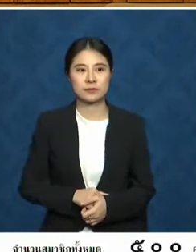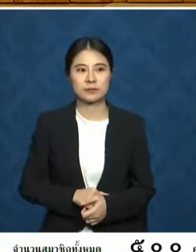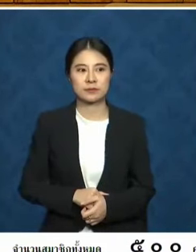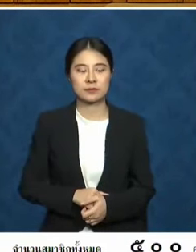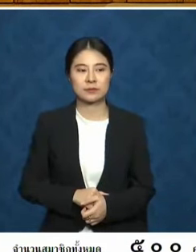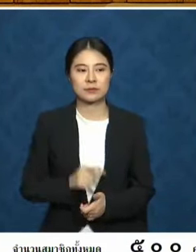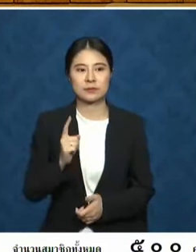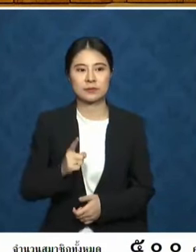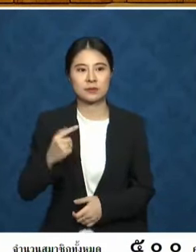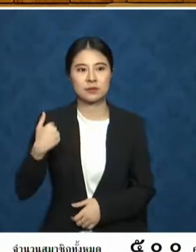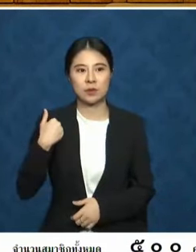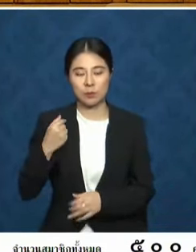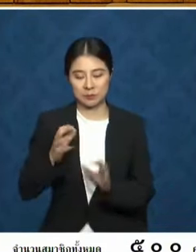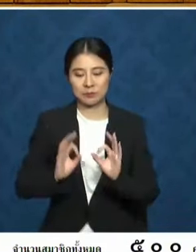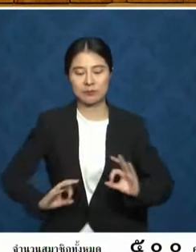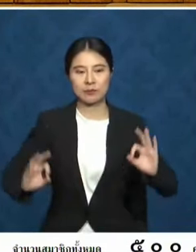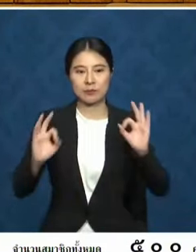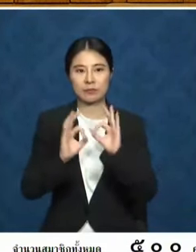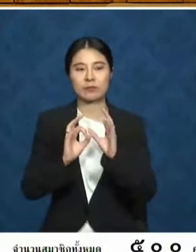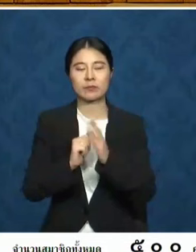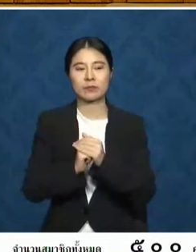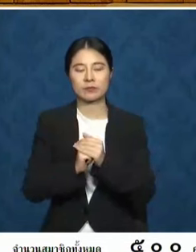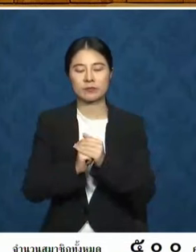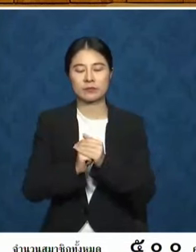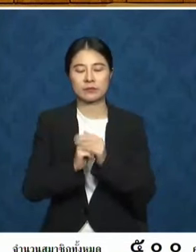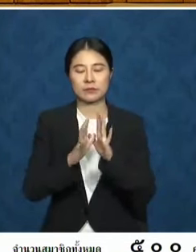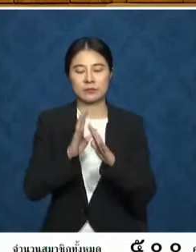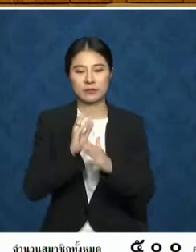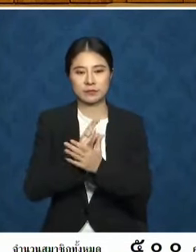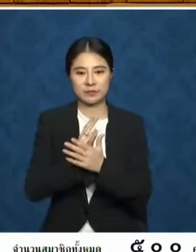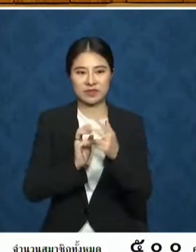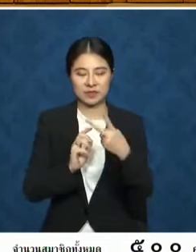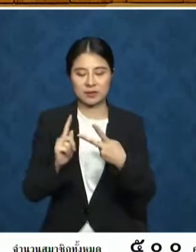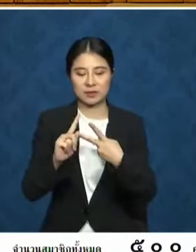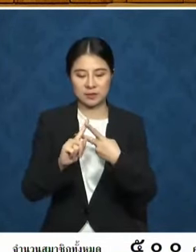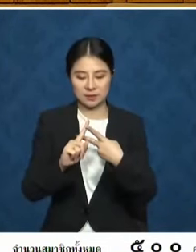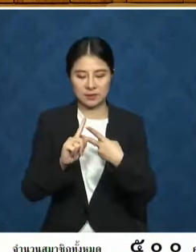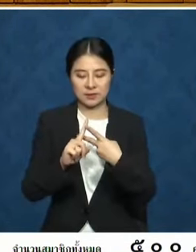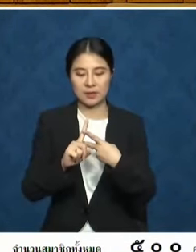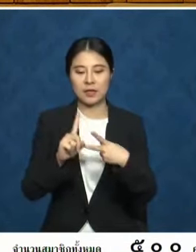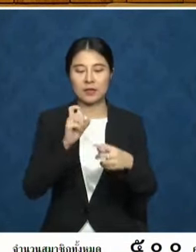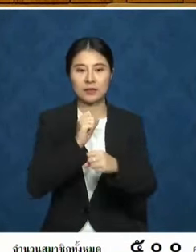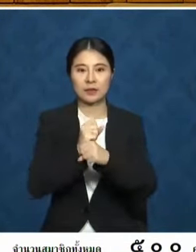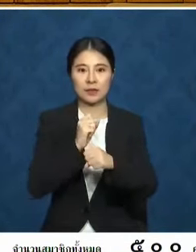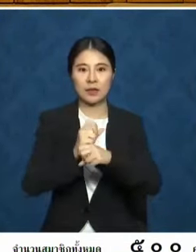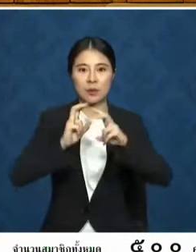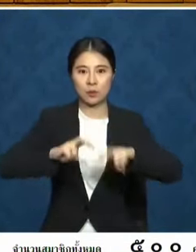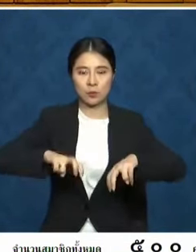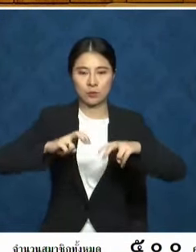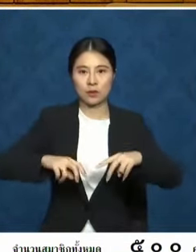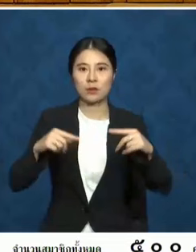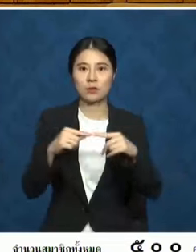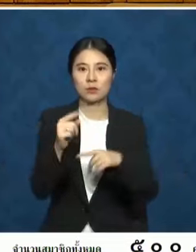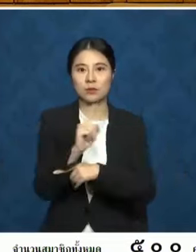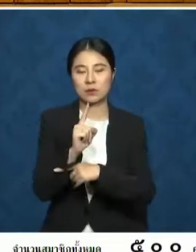จะต้องมีการเน้นสองด้านหนึ่คือ การทำวิจัยที่ตรงกับเรื่องที่จะถูก